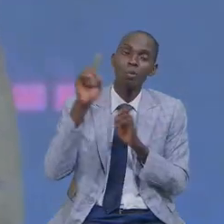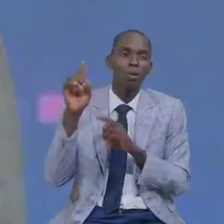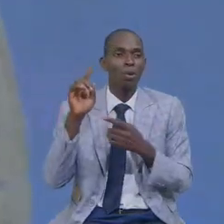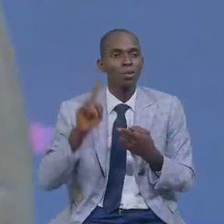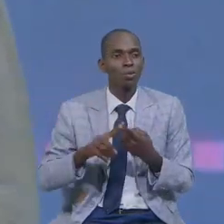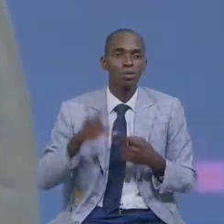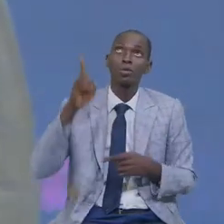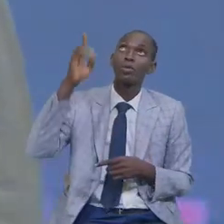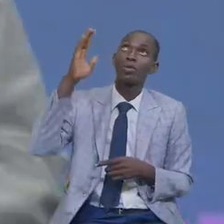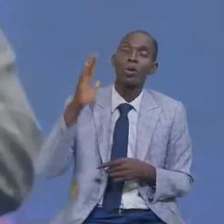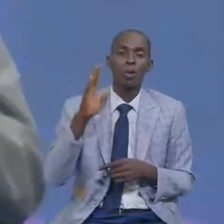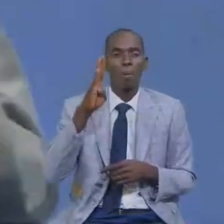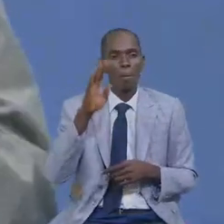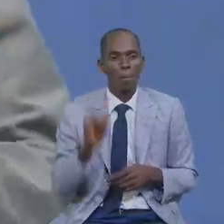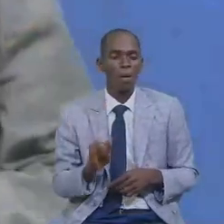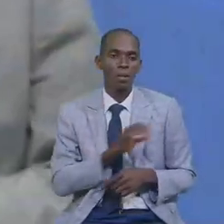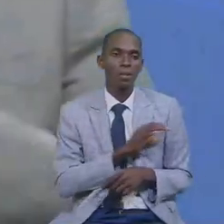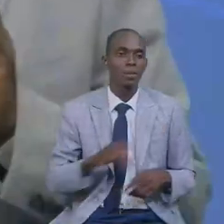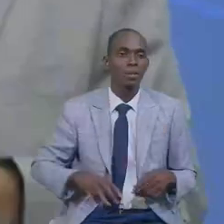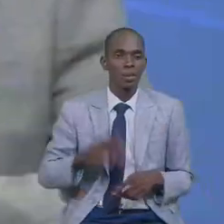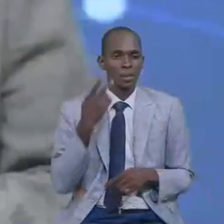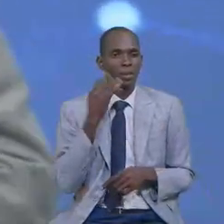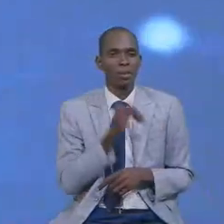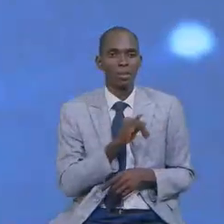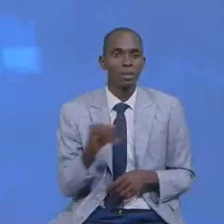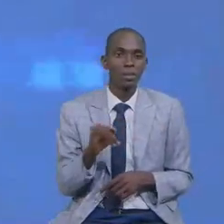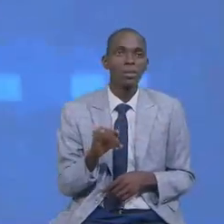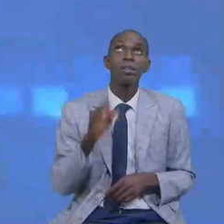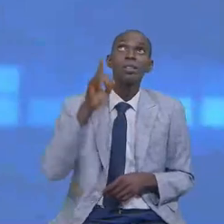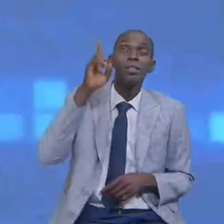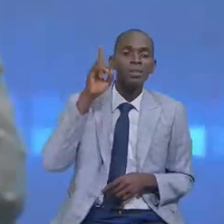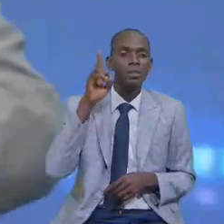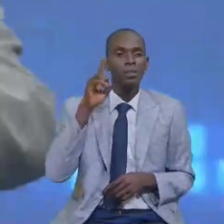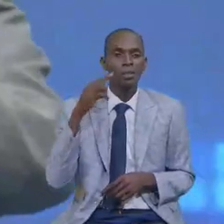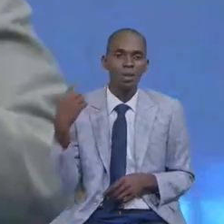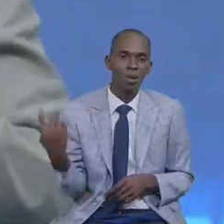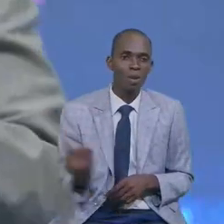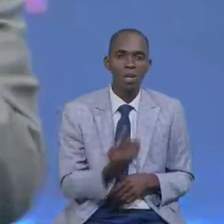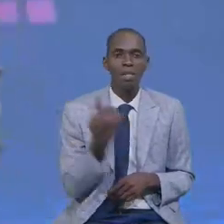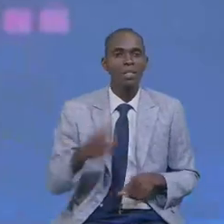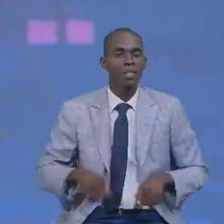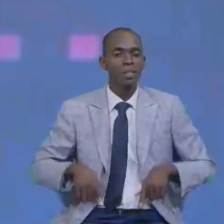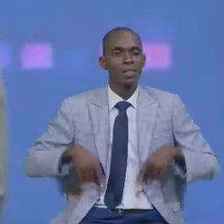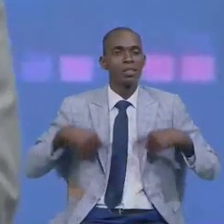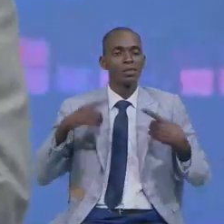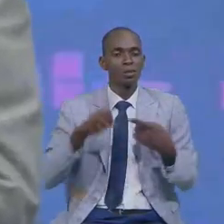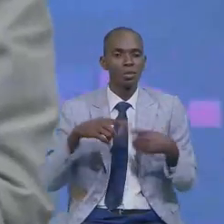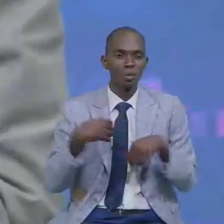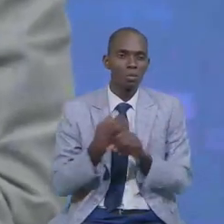Dieu par lui, étant toujours vivant pour intercéder en leur